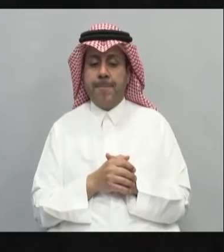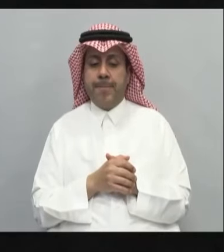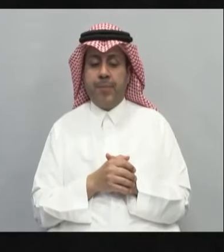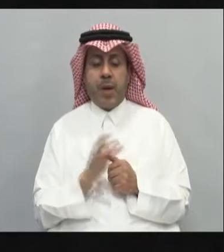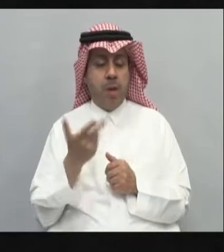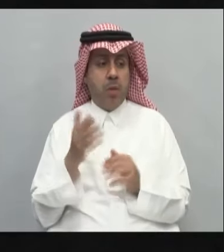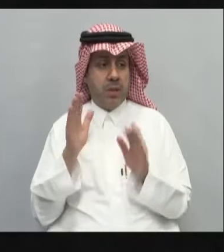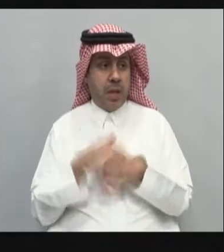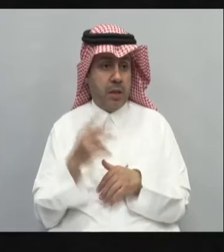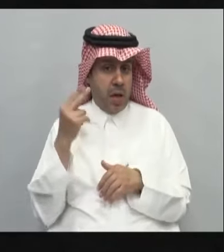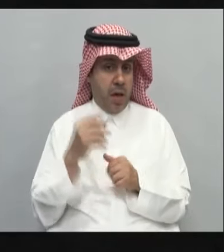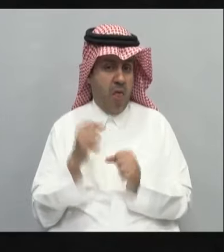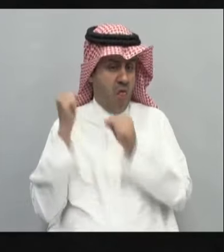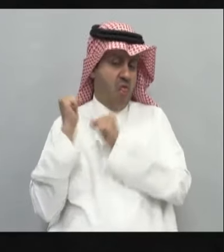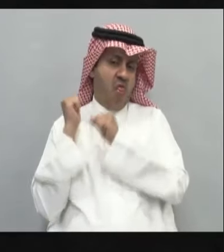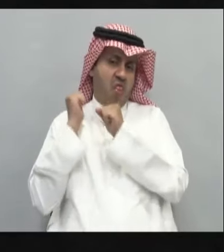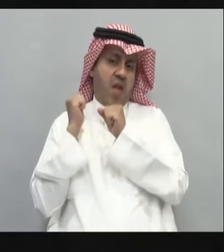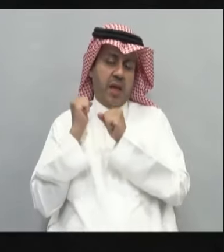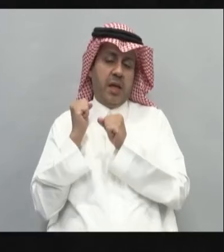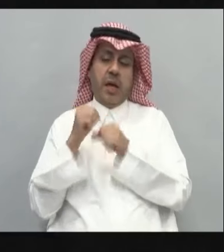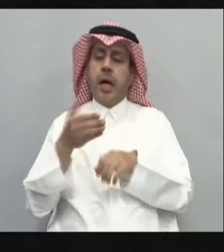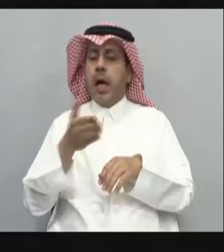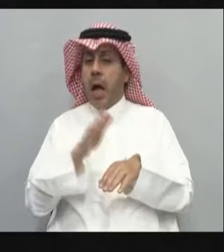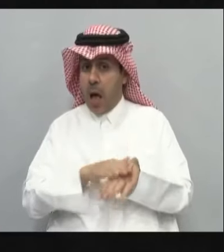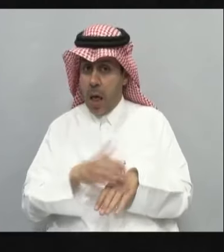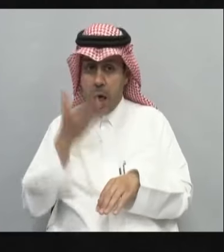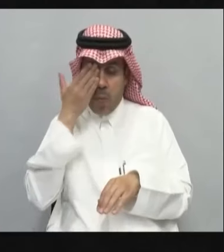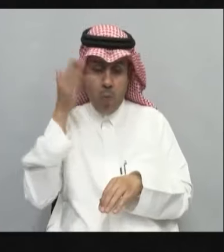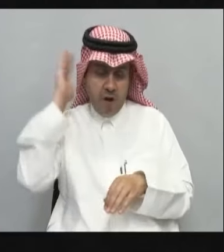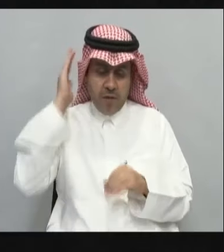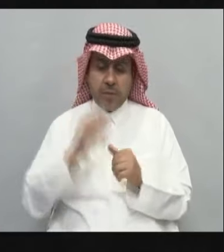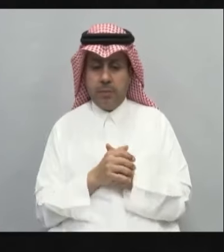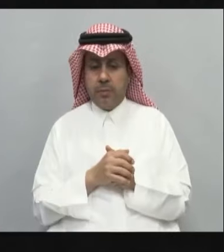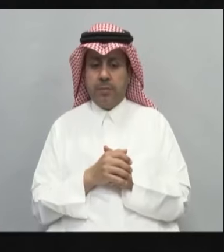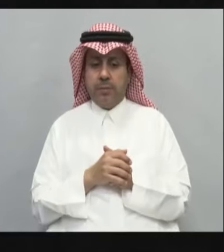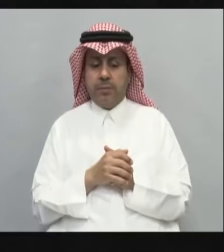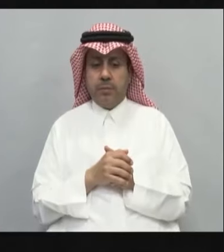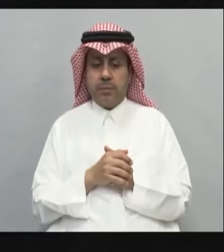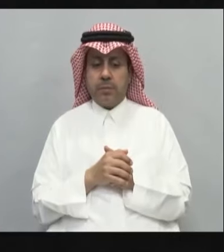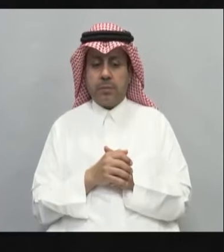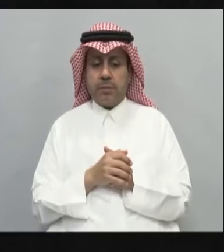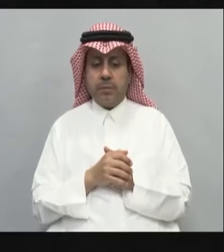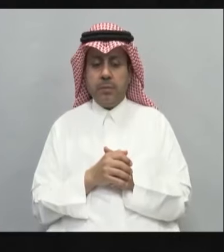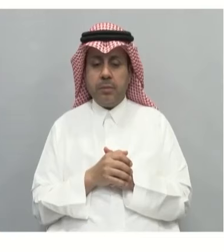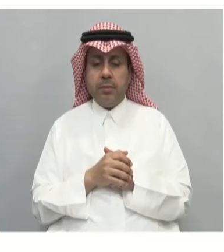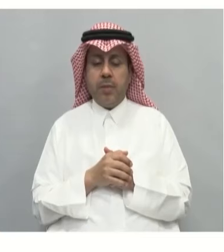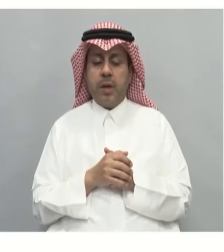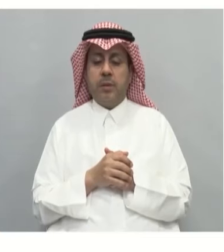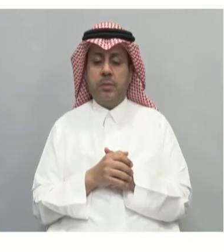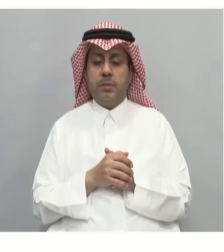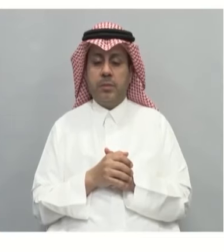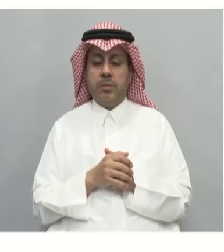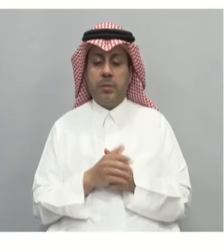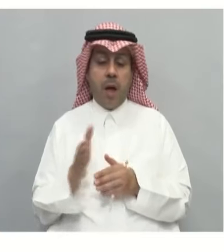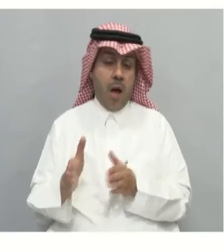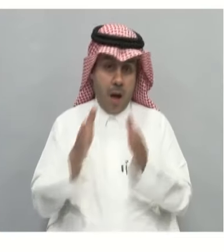الصلاتان الثقيلتان على المنافقين ناتي واياكم الى حديث اليوم في حديث ابي هريره رضي